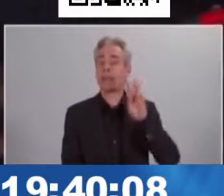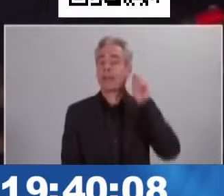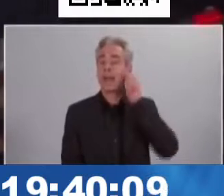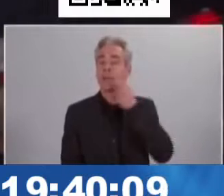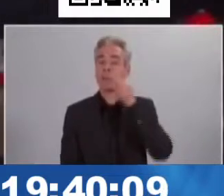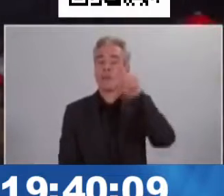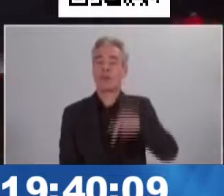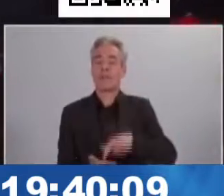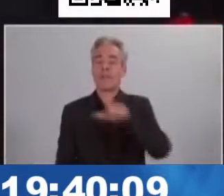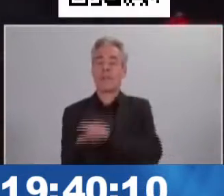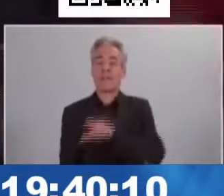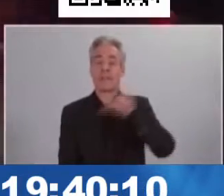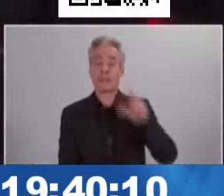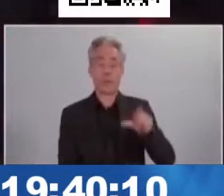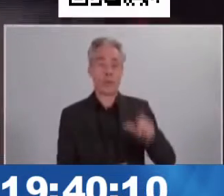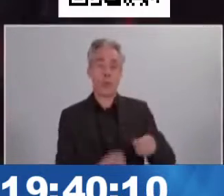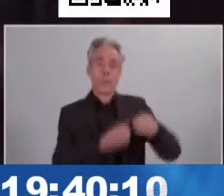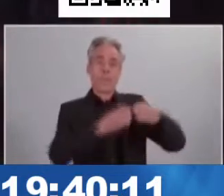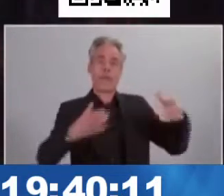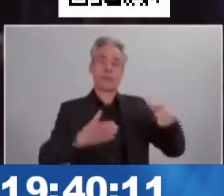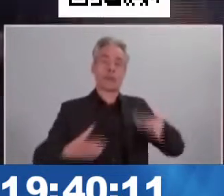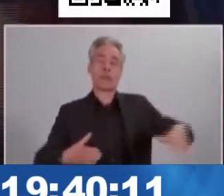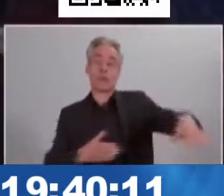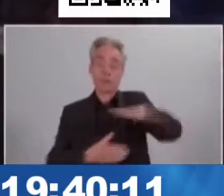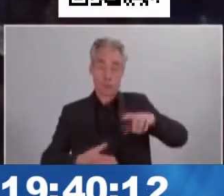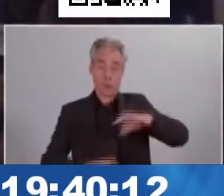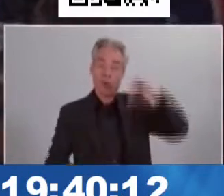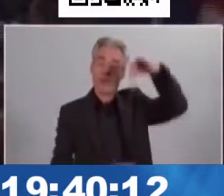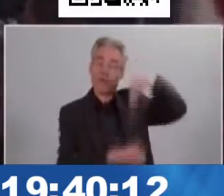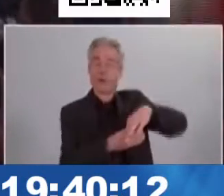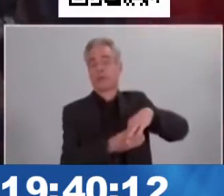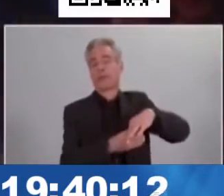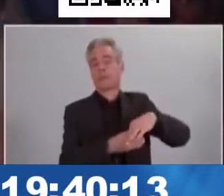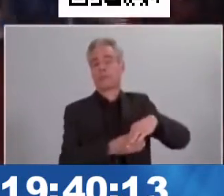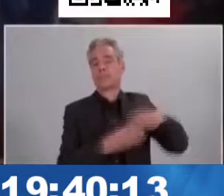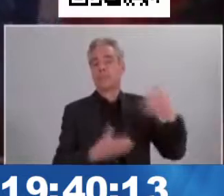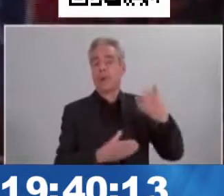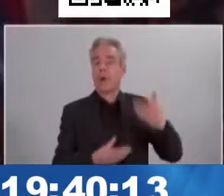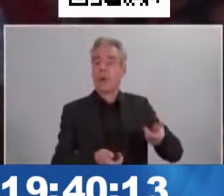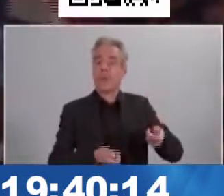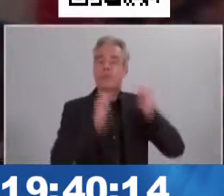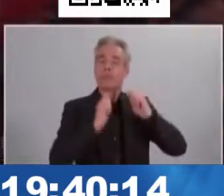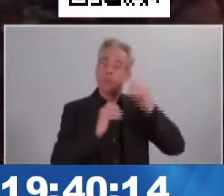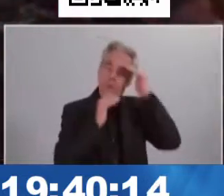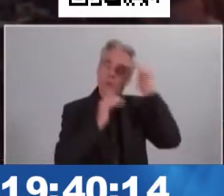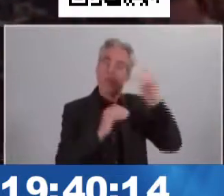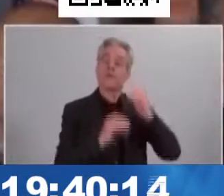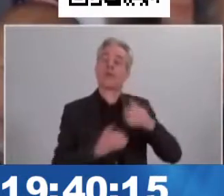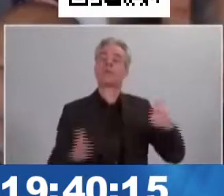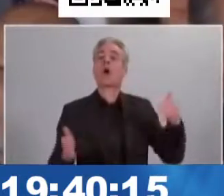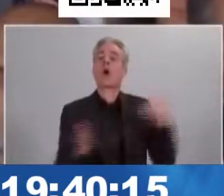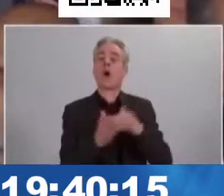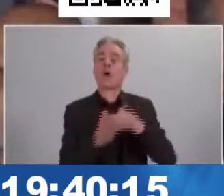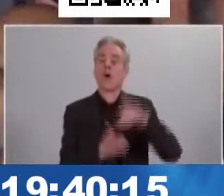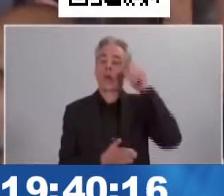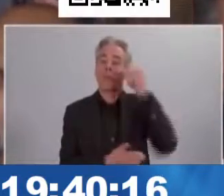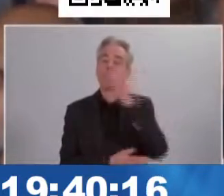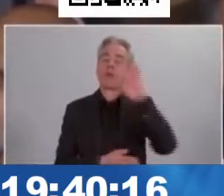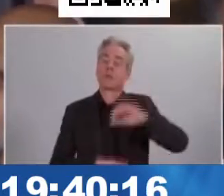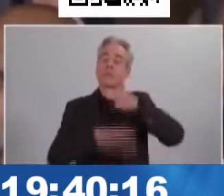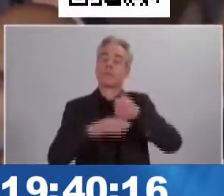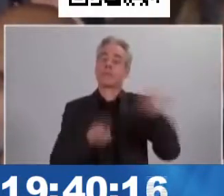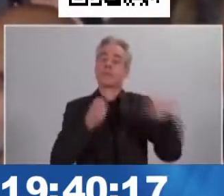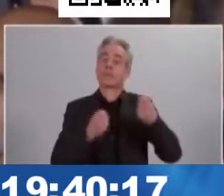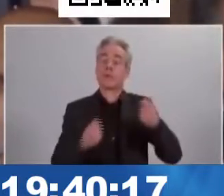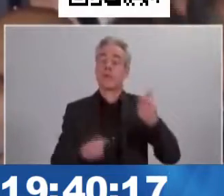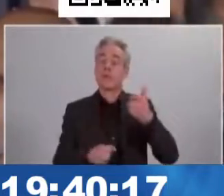2022, une majorité d'entre nous a fait le choix de me faire confiance pour présider notre République